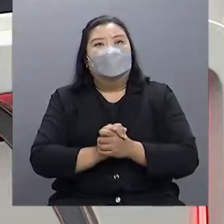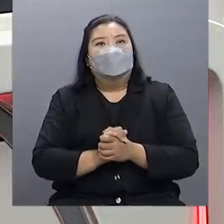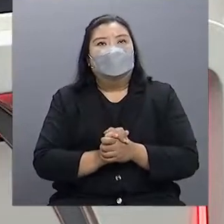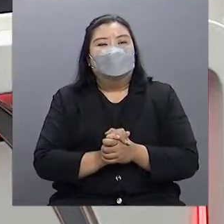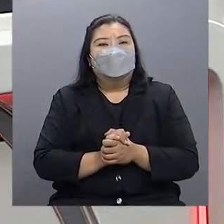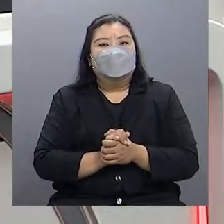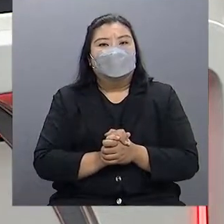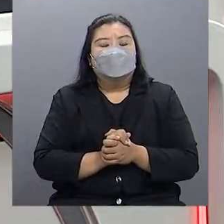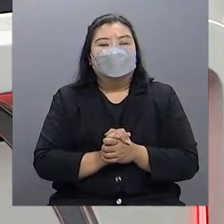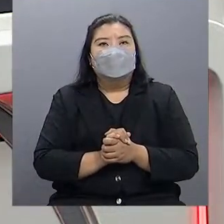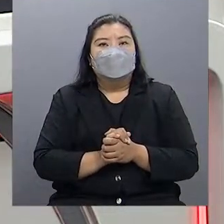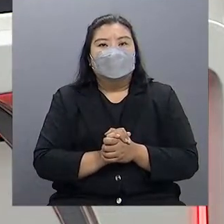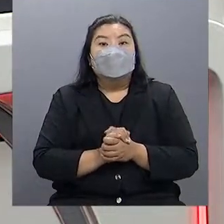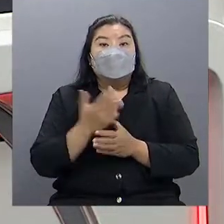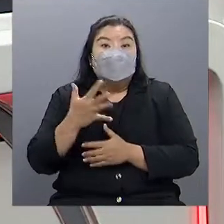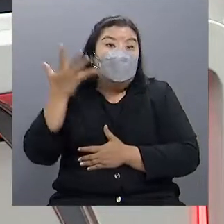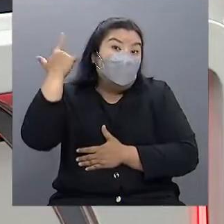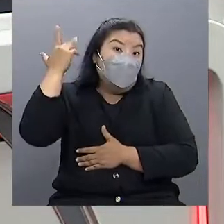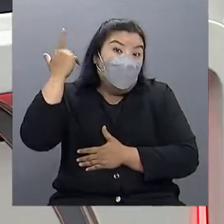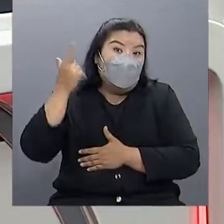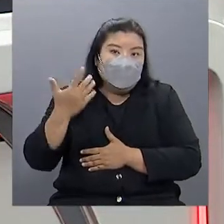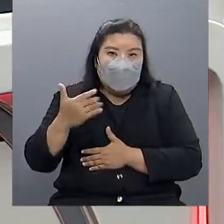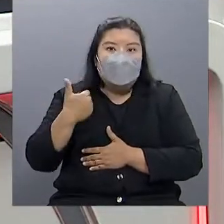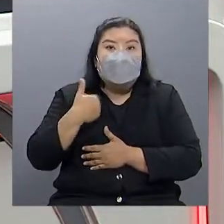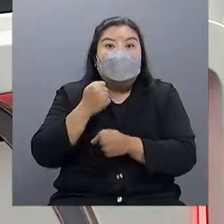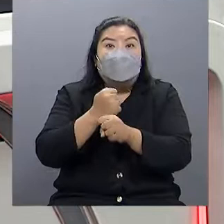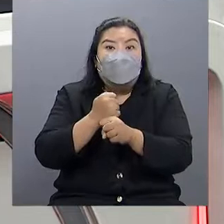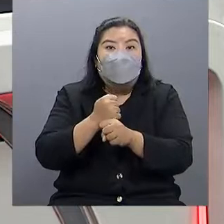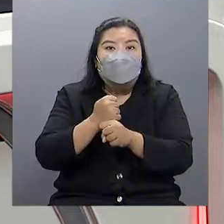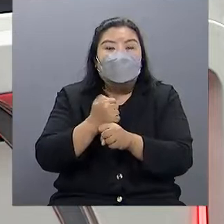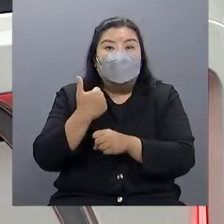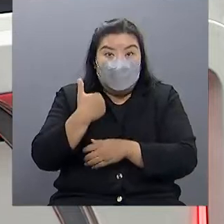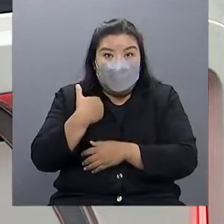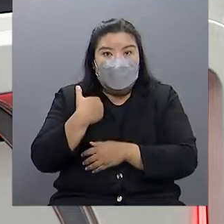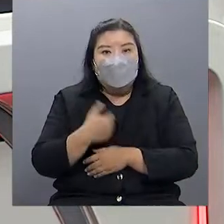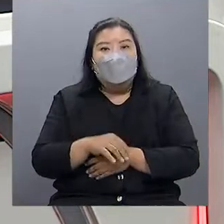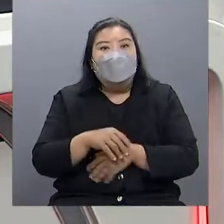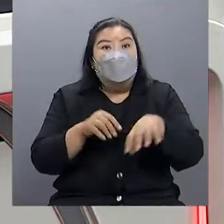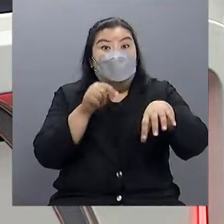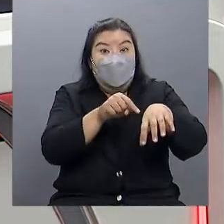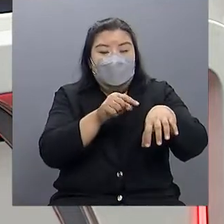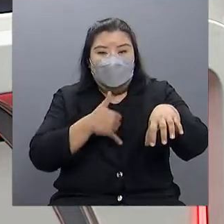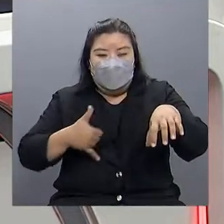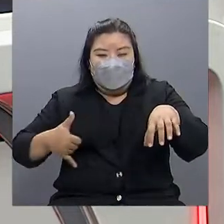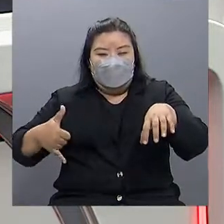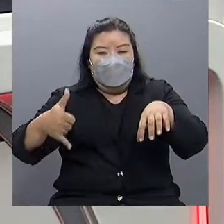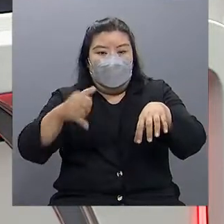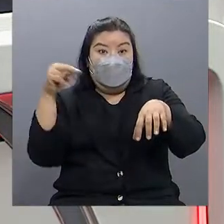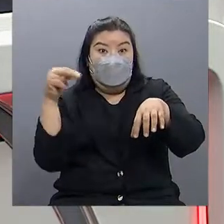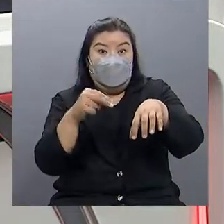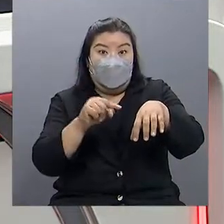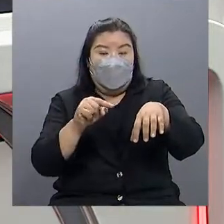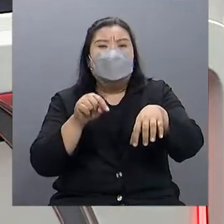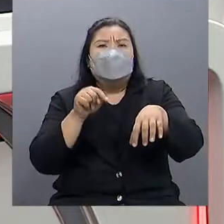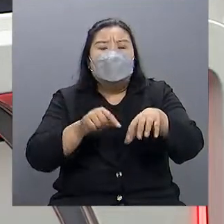ผู้ชมคะเมื่อวานนี้มีปฏิบัติการล้อมตรวจค้นแนวร่วมก่อเหตุรุนแรง4คนในพื้นที่ชุมชนใกล้กับ